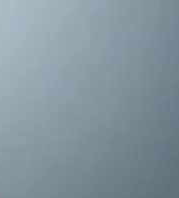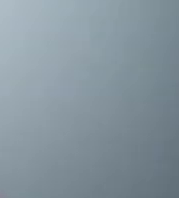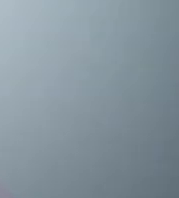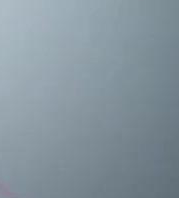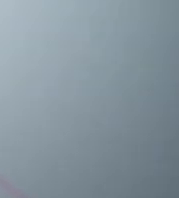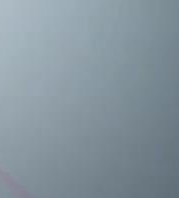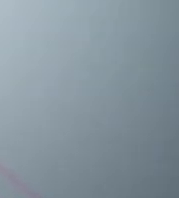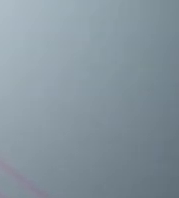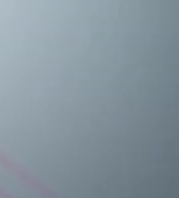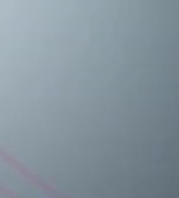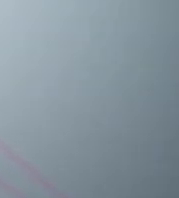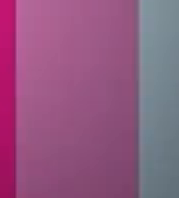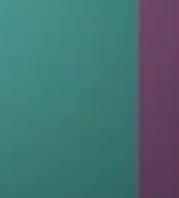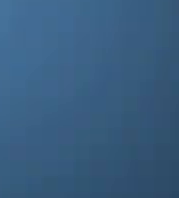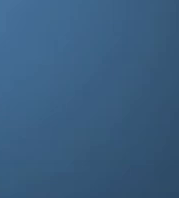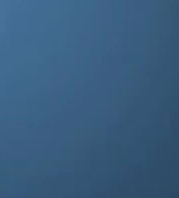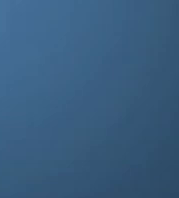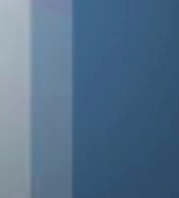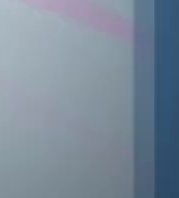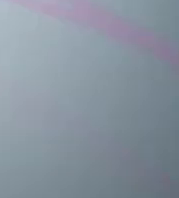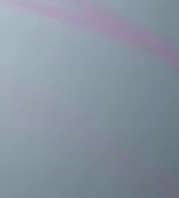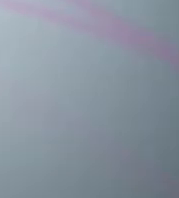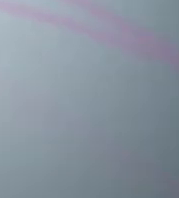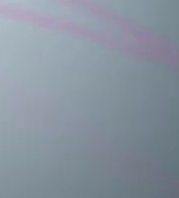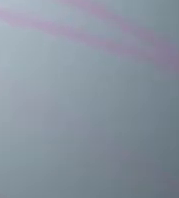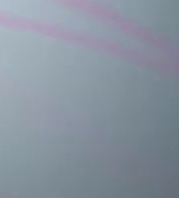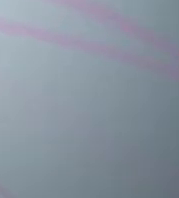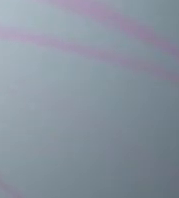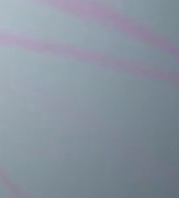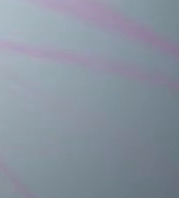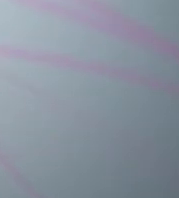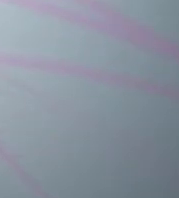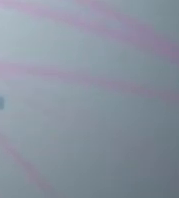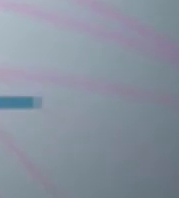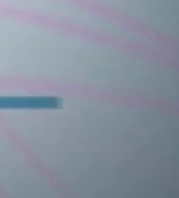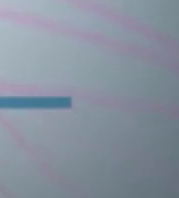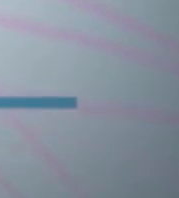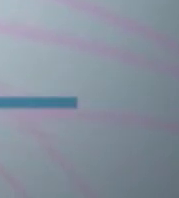ჩაიტარე სკრინინგი და იყავი დაცული. ინფორმაციისთვის